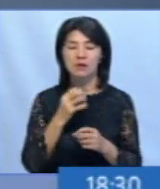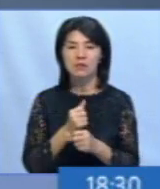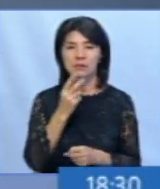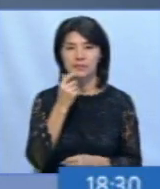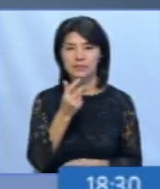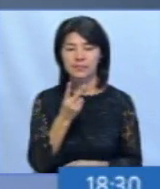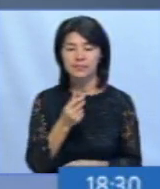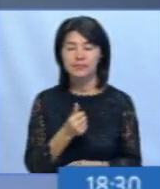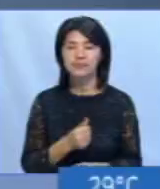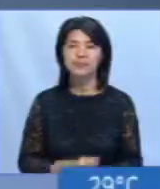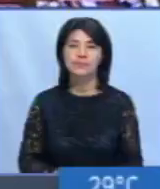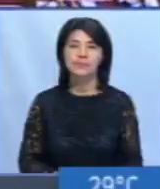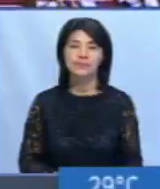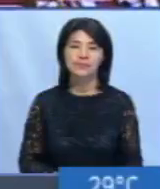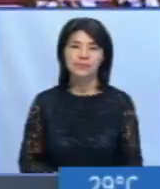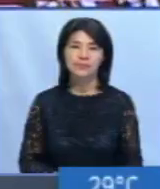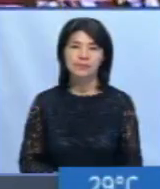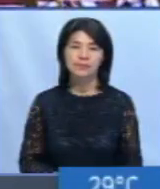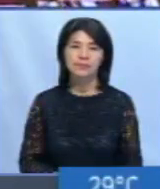главном.